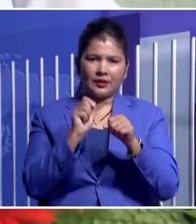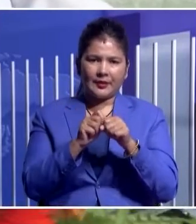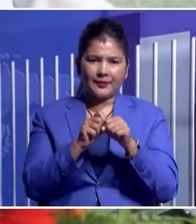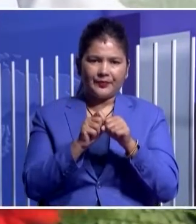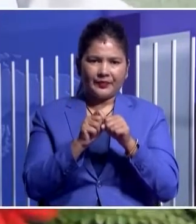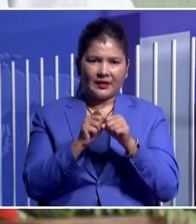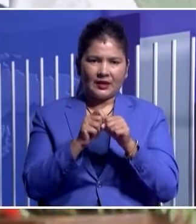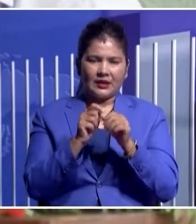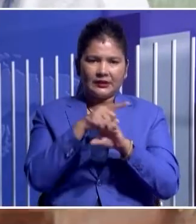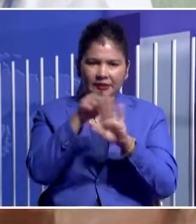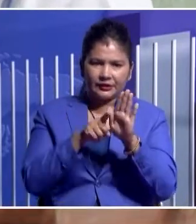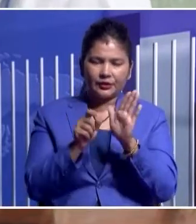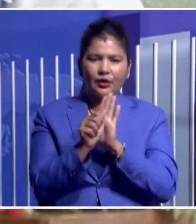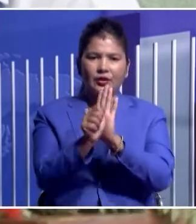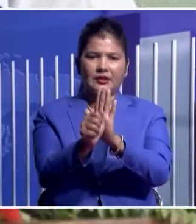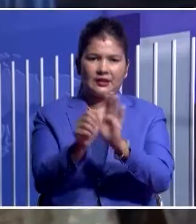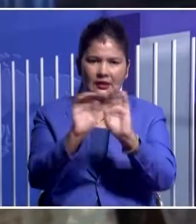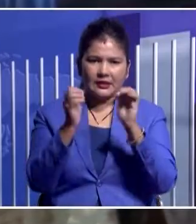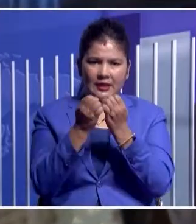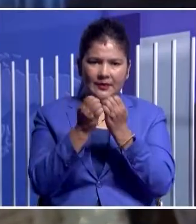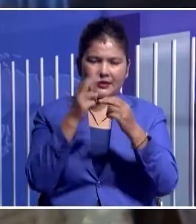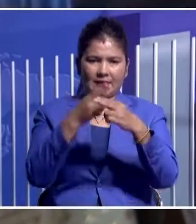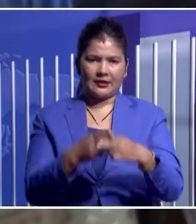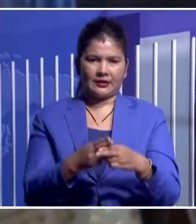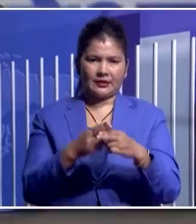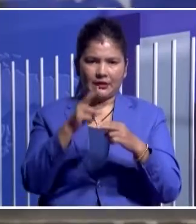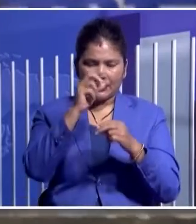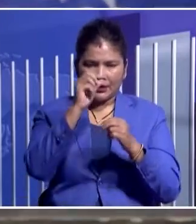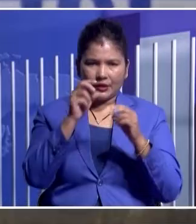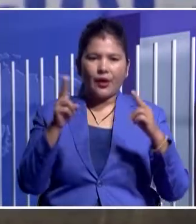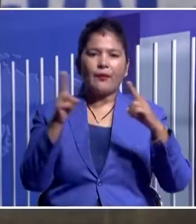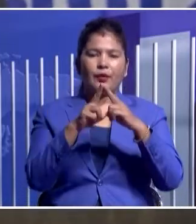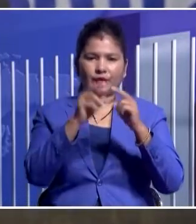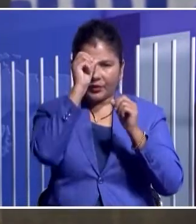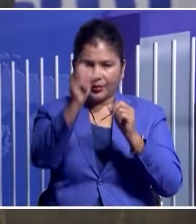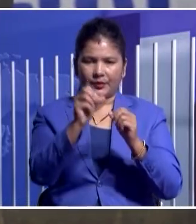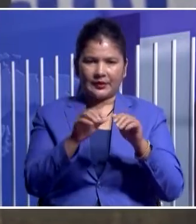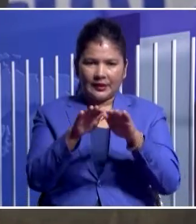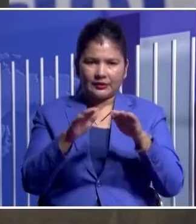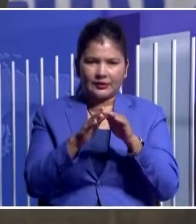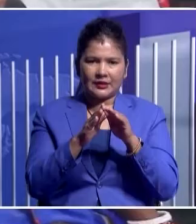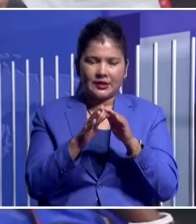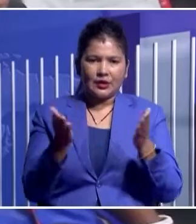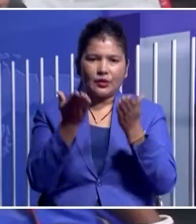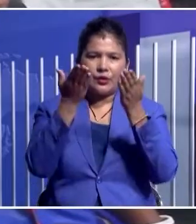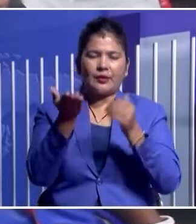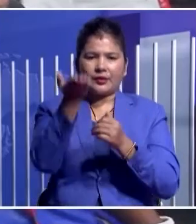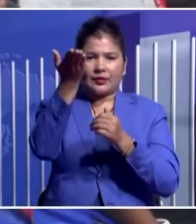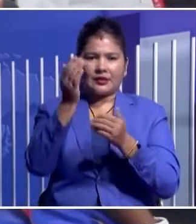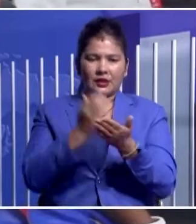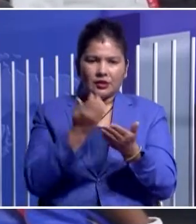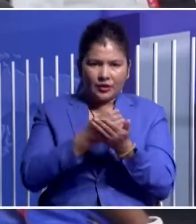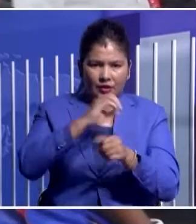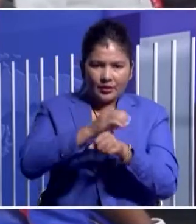जस्ता नीति अघि सार्दै सामाजिक आर्थिक र भौतिक पूर्वाधार विकास मार्फत नगरवासीको जीवनस्तरमाथि उकास्न सङ्घ र प्रदेश